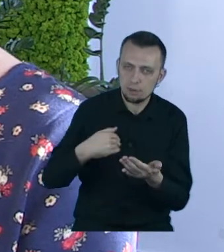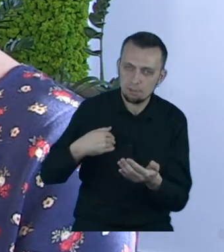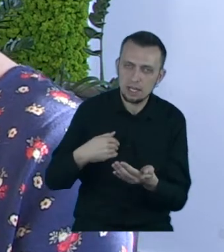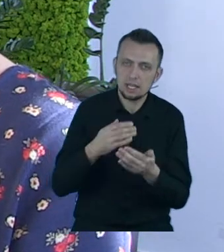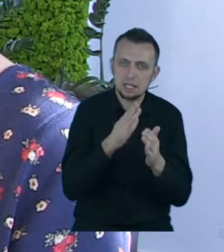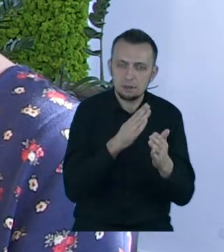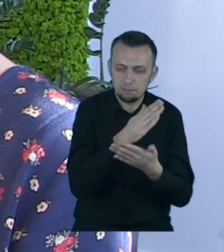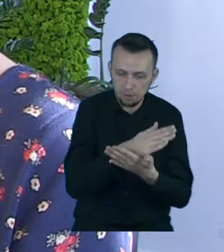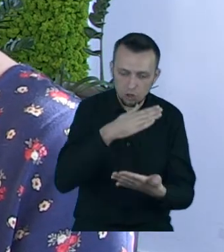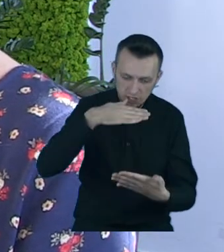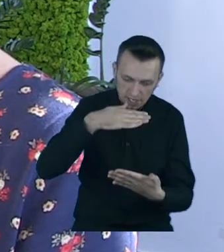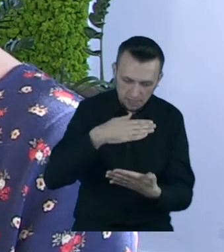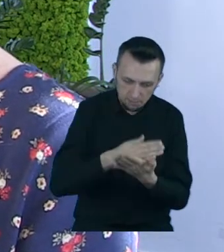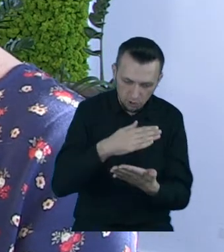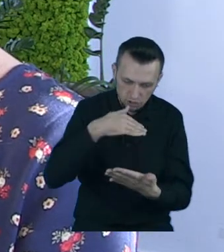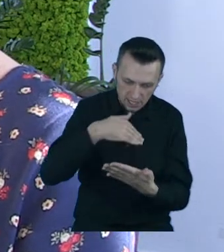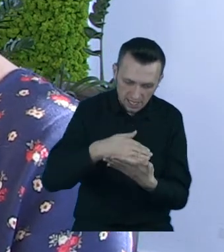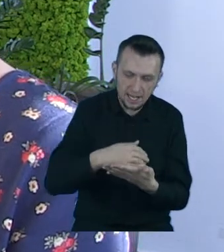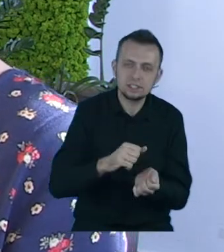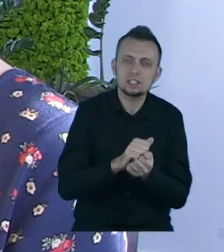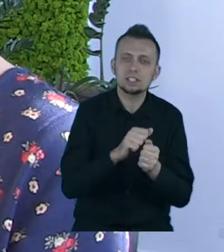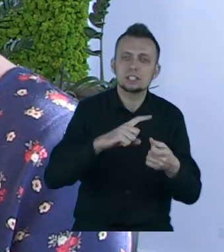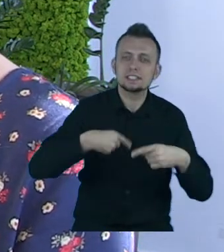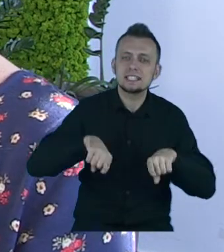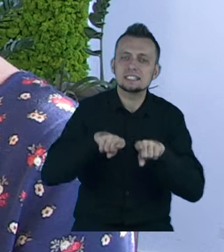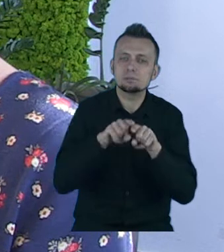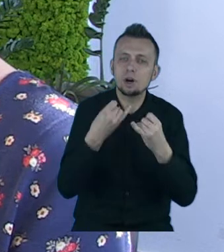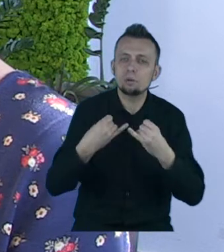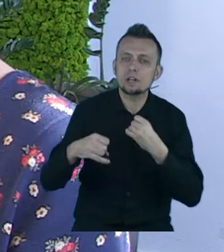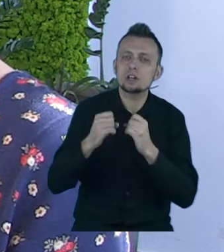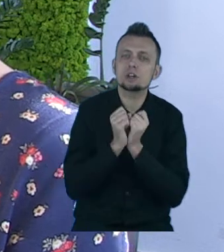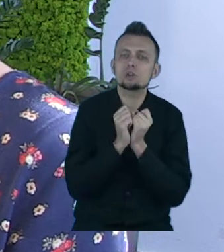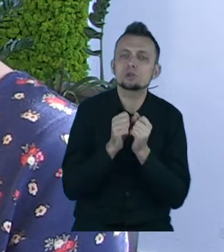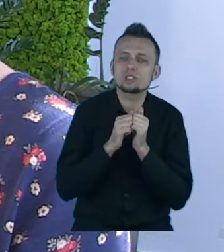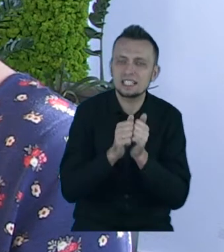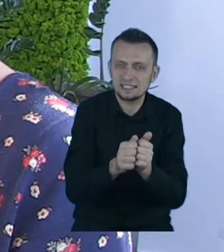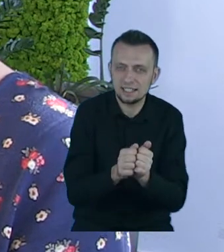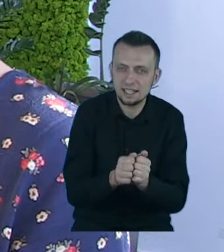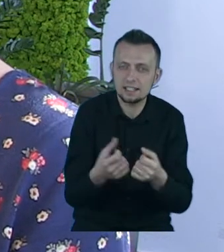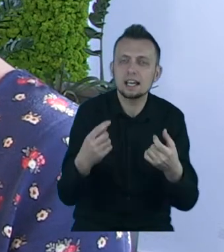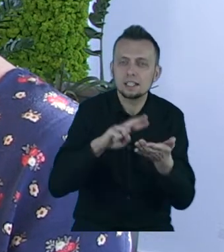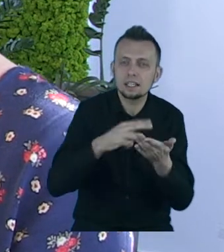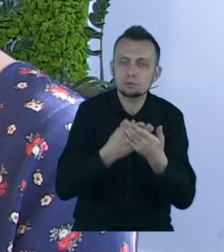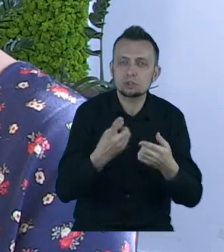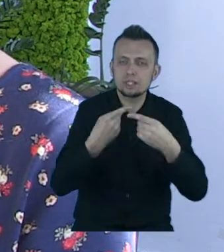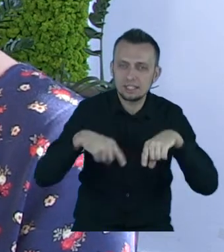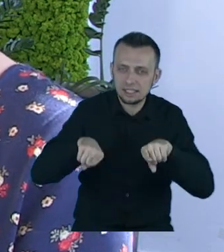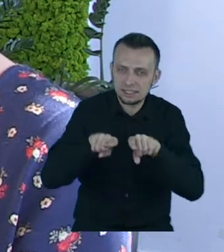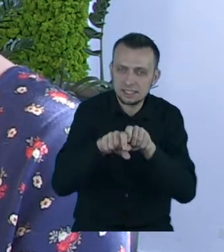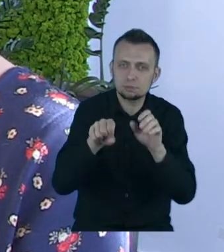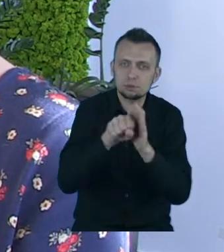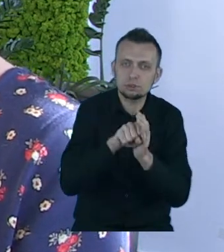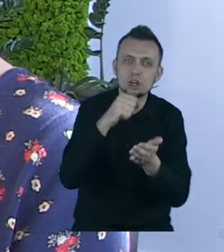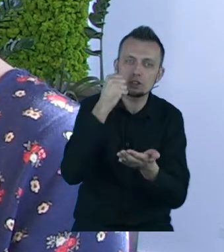kilka. Są to m.in. zespół do spraw wolontariatu, zespół do spraw promocji mediów, zespół